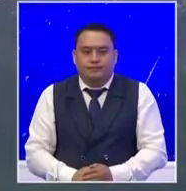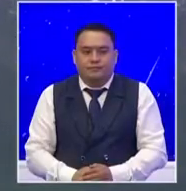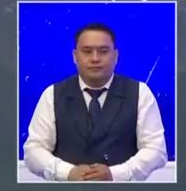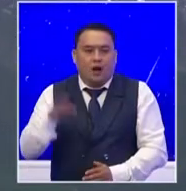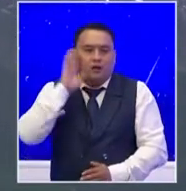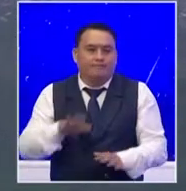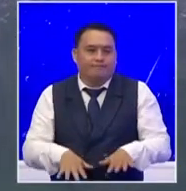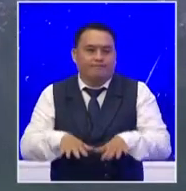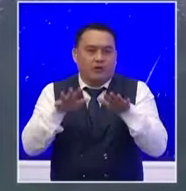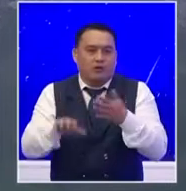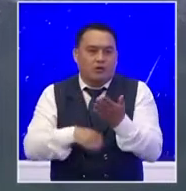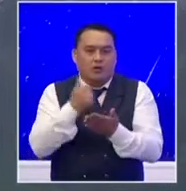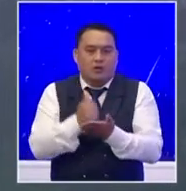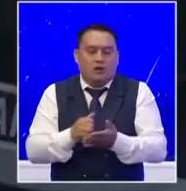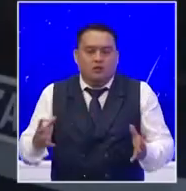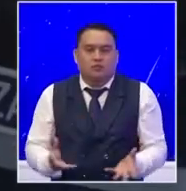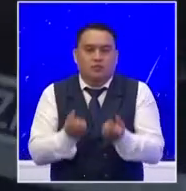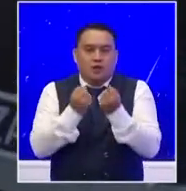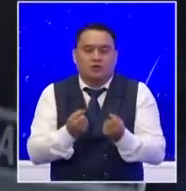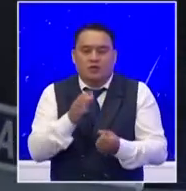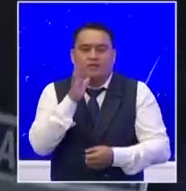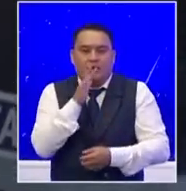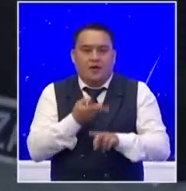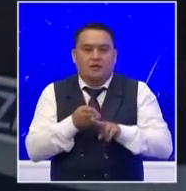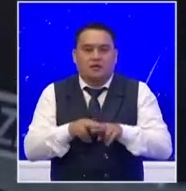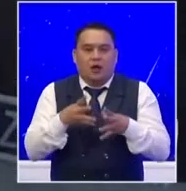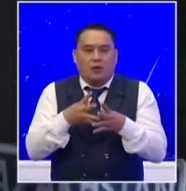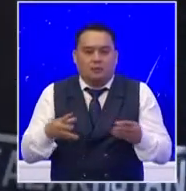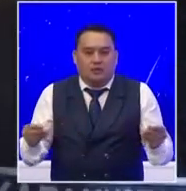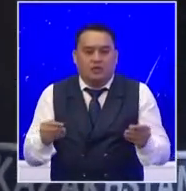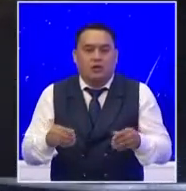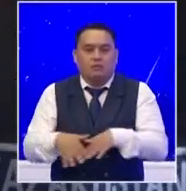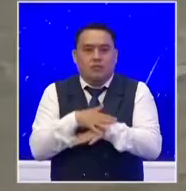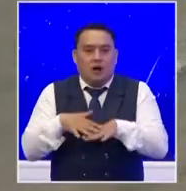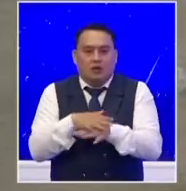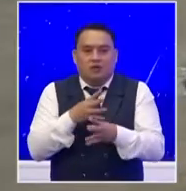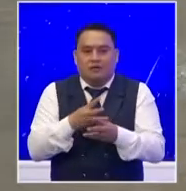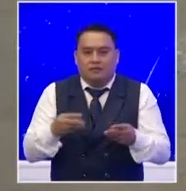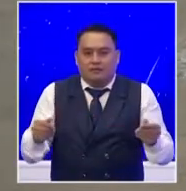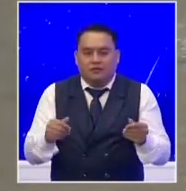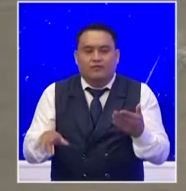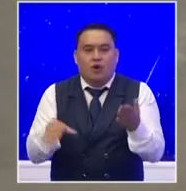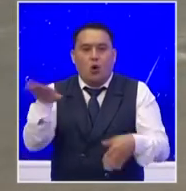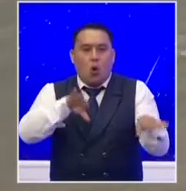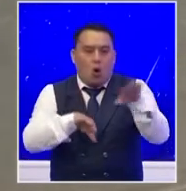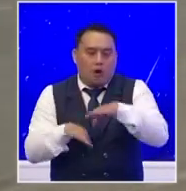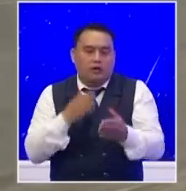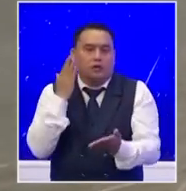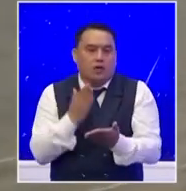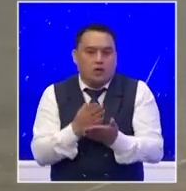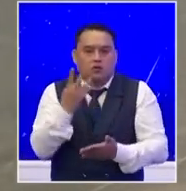Паводки. Главная головная боль спасателей в этот сезон. В связи с потеплением начинается массовое таяние ледников с гор. В регионе